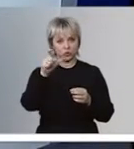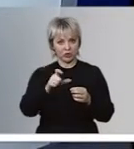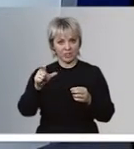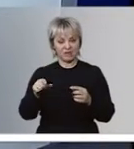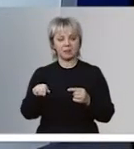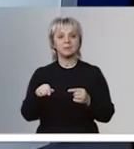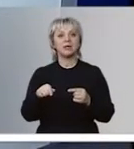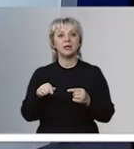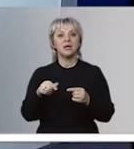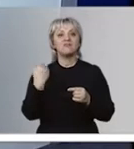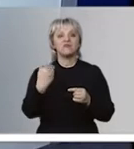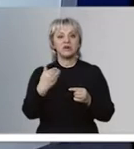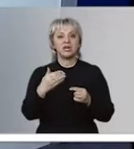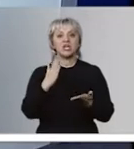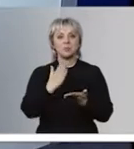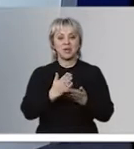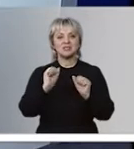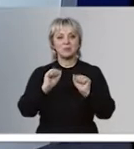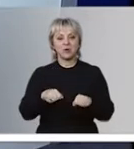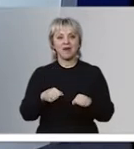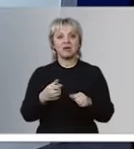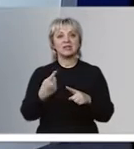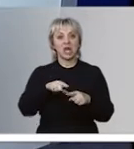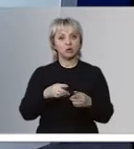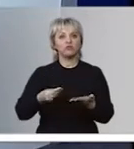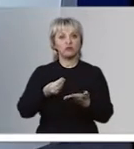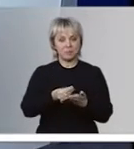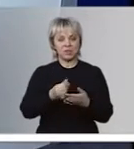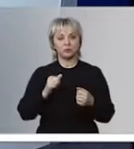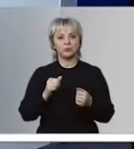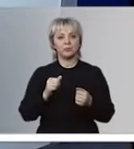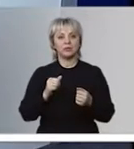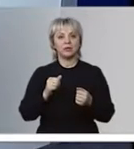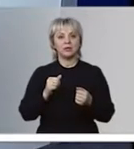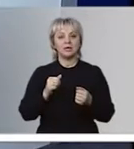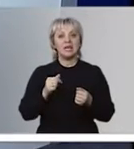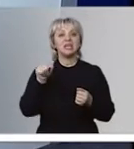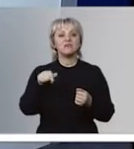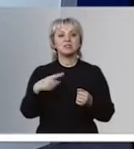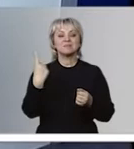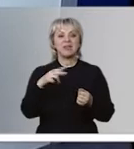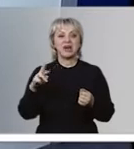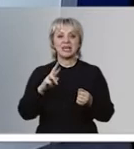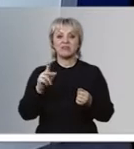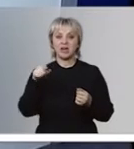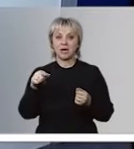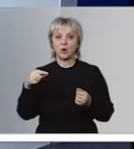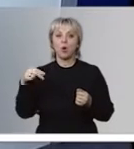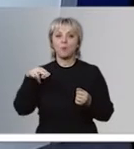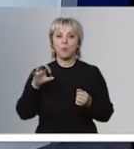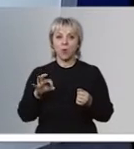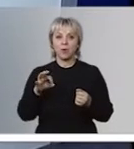На 3 человек вы имеете право на эту выплату. И вот с 1 января